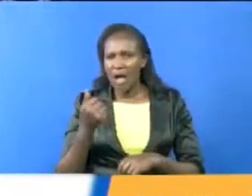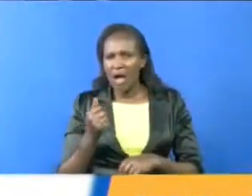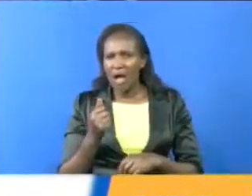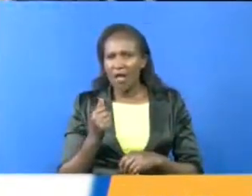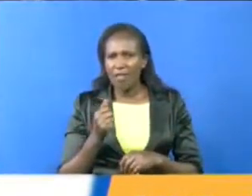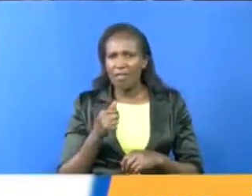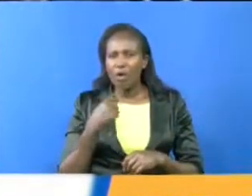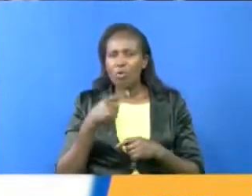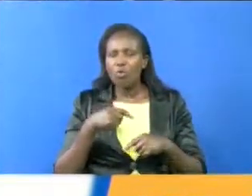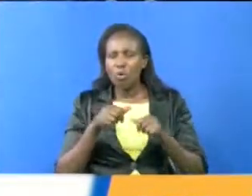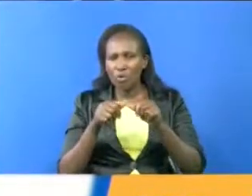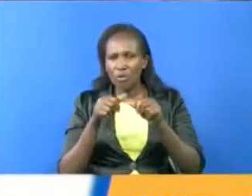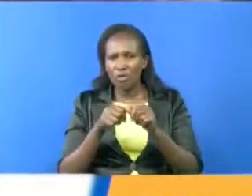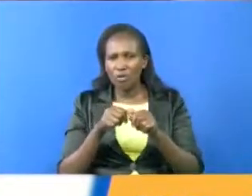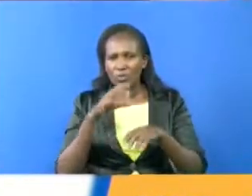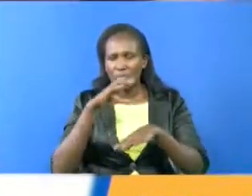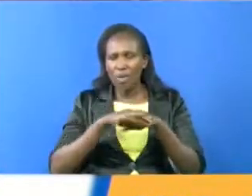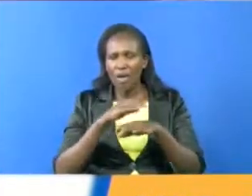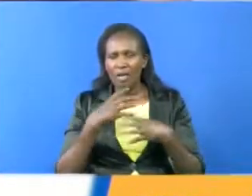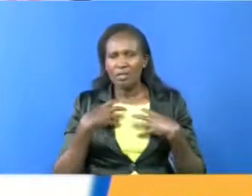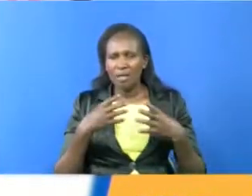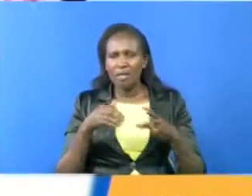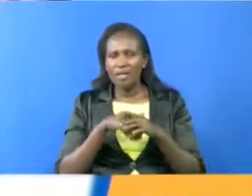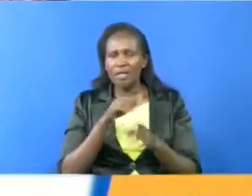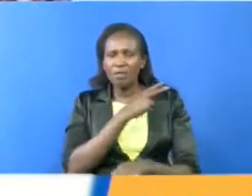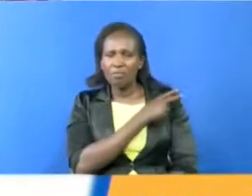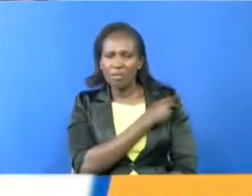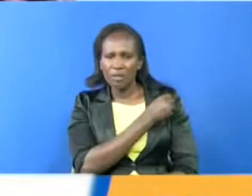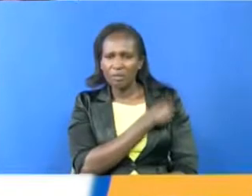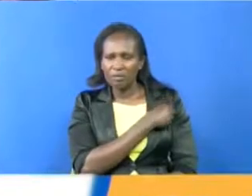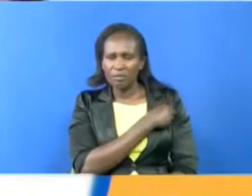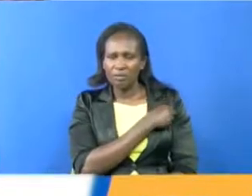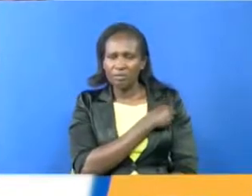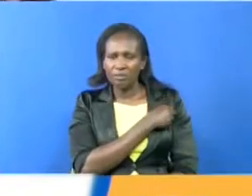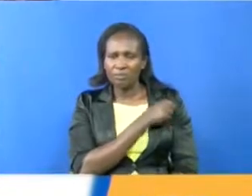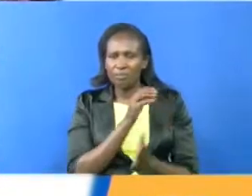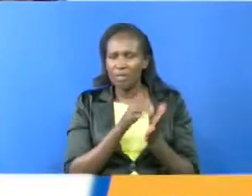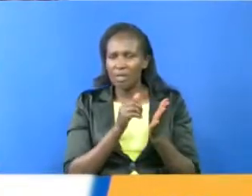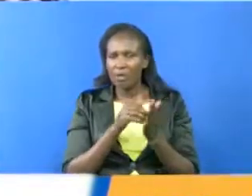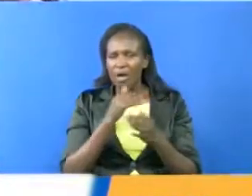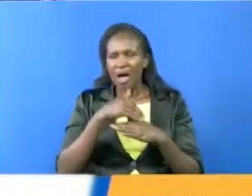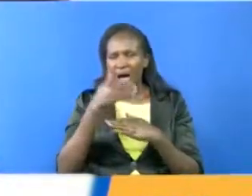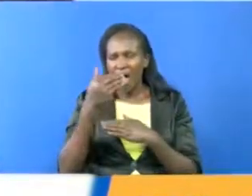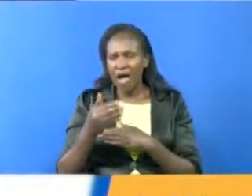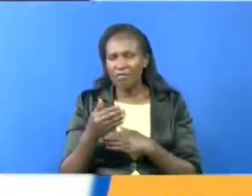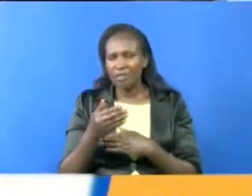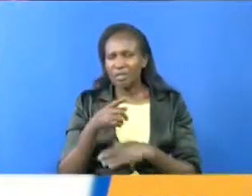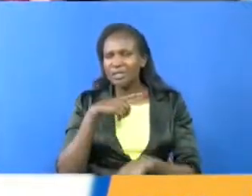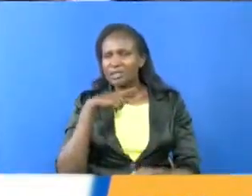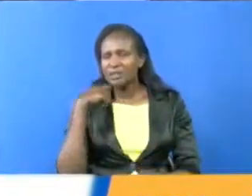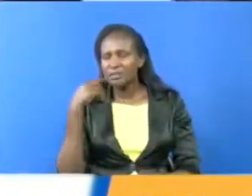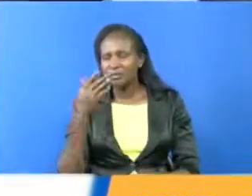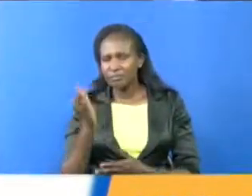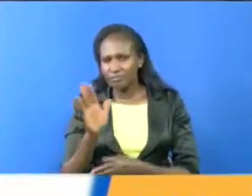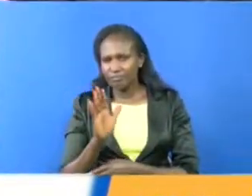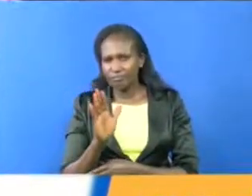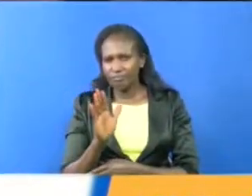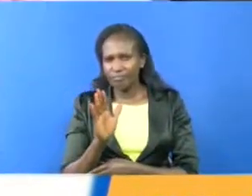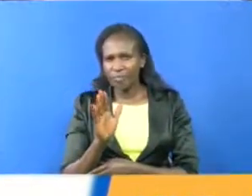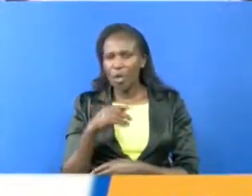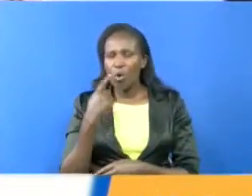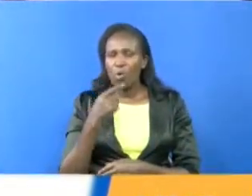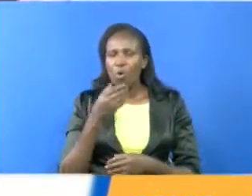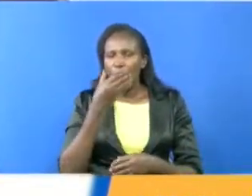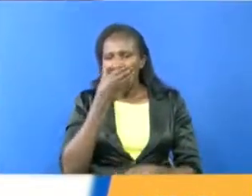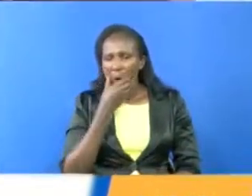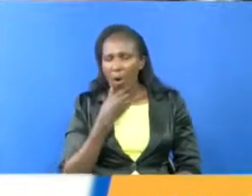matibabu katika hospitali ya Machakos Level 5. Ikiwa ni baada ya kumuaga marehemu Melvin Mutisia aliyekuwa na